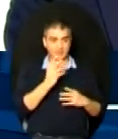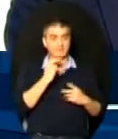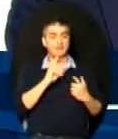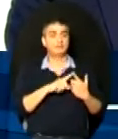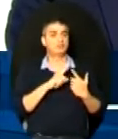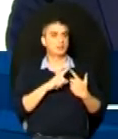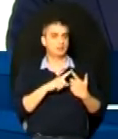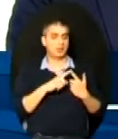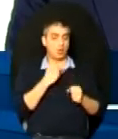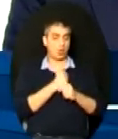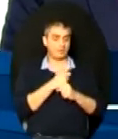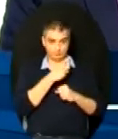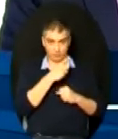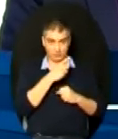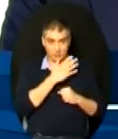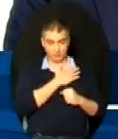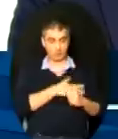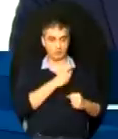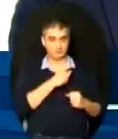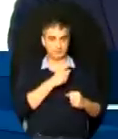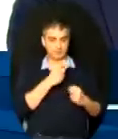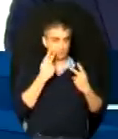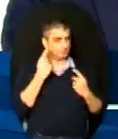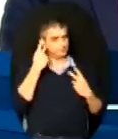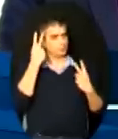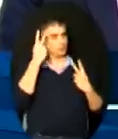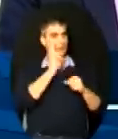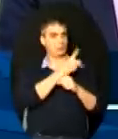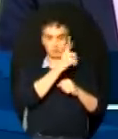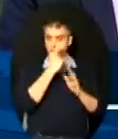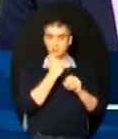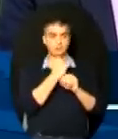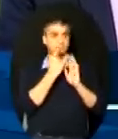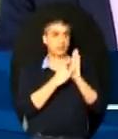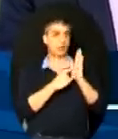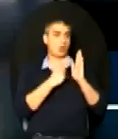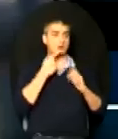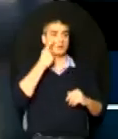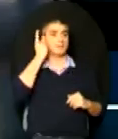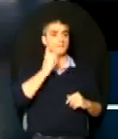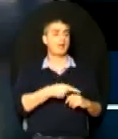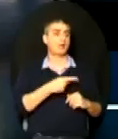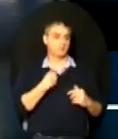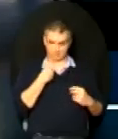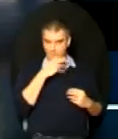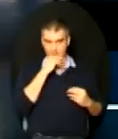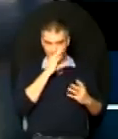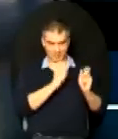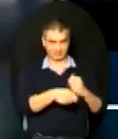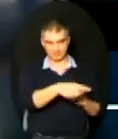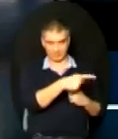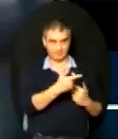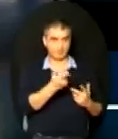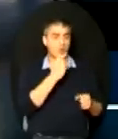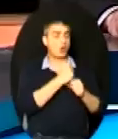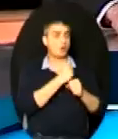השני, אותם עובדים שאתה כביכול רוצה בעיקרם, אתה יכול לחוקק חוק שיחייב. הנה אני מדבר על האזרחים, על